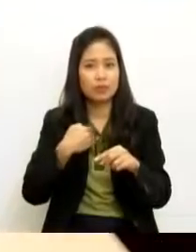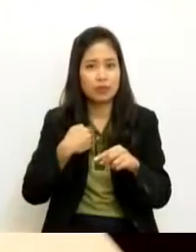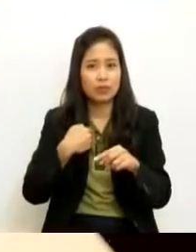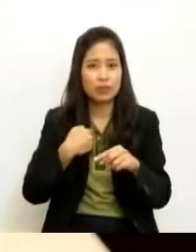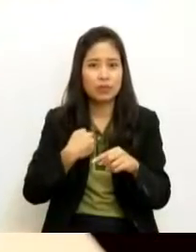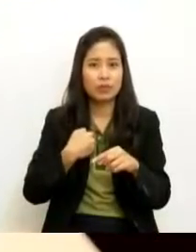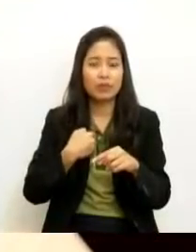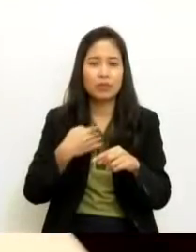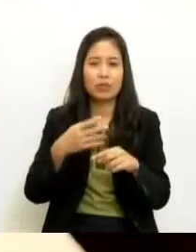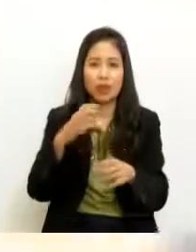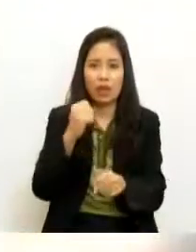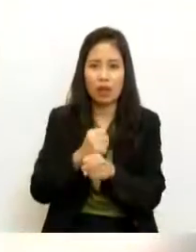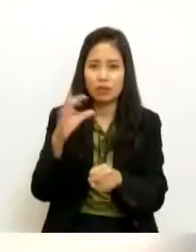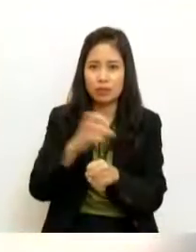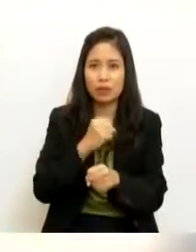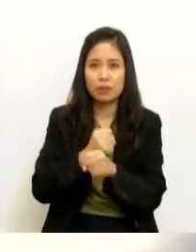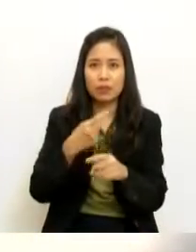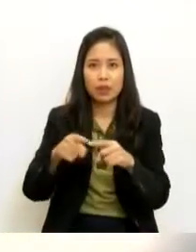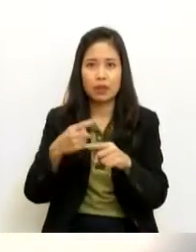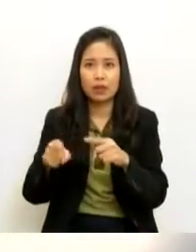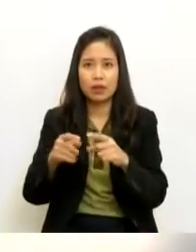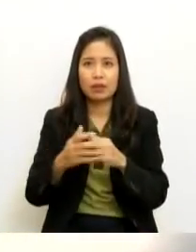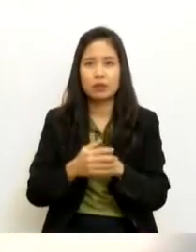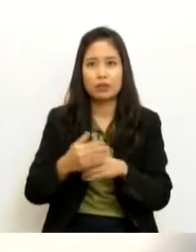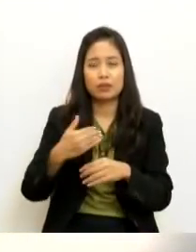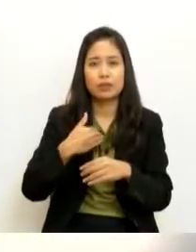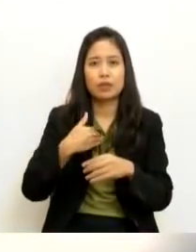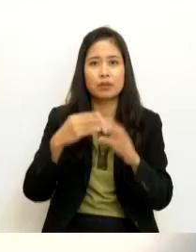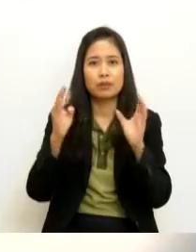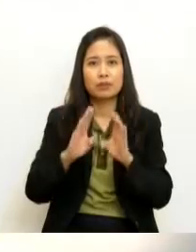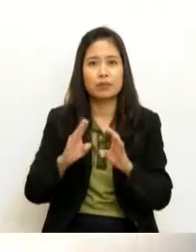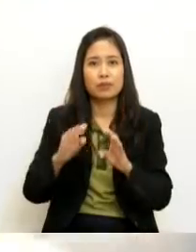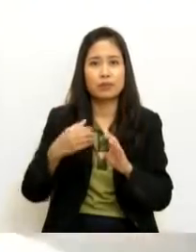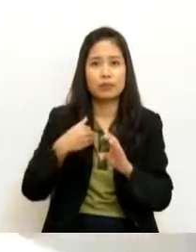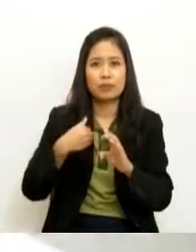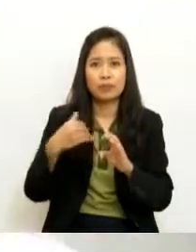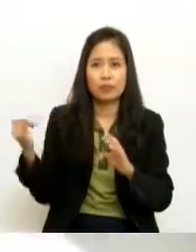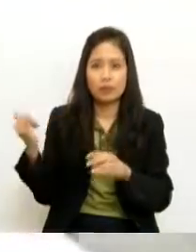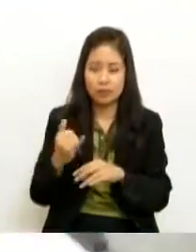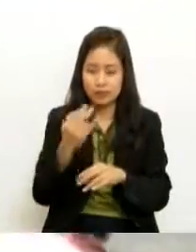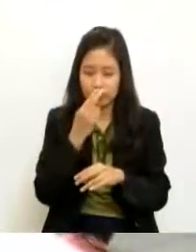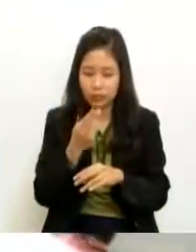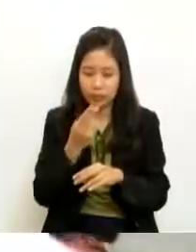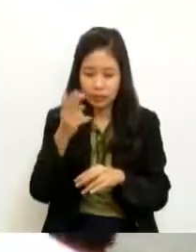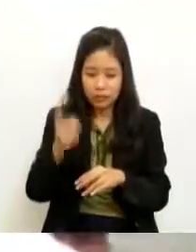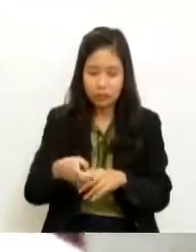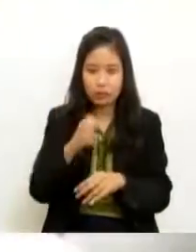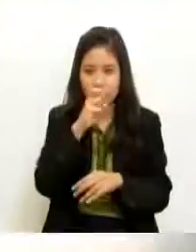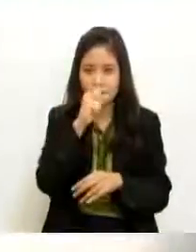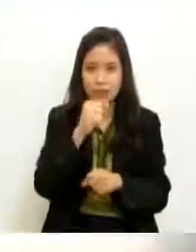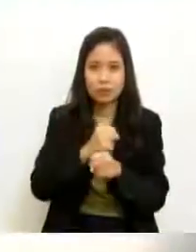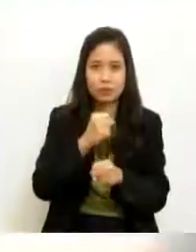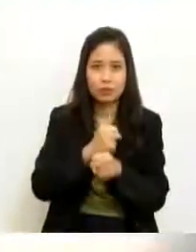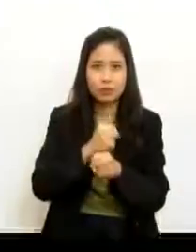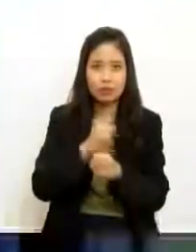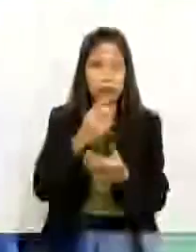ไหมจะมาเป็นแบบนี้ได้ต้นไม้ช่วยผลิตออกซิเจนครับให้เยอะมากขึ้นถ้าเรายิ่งมีต้นไม้เยอะเราก็จะยิ่งมีออกซิเจนเยอ